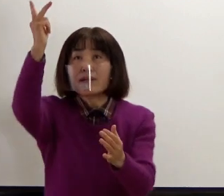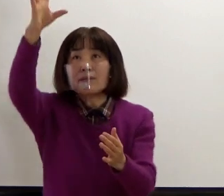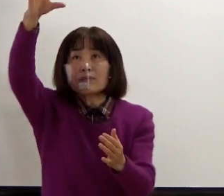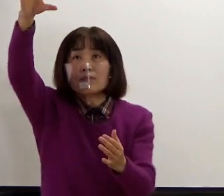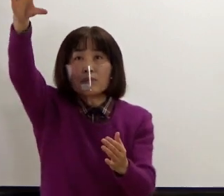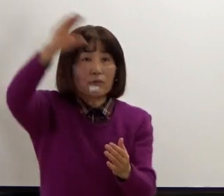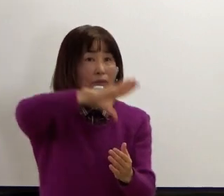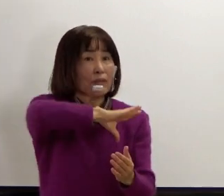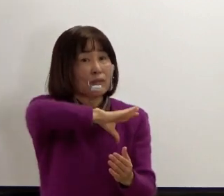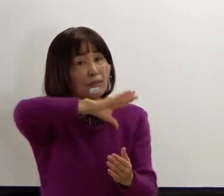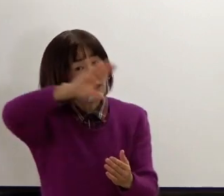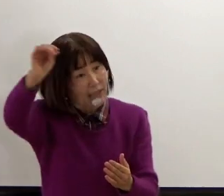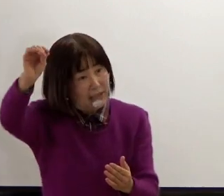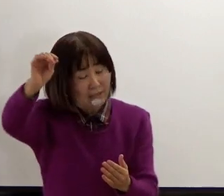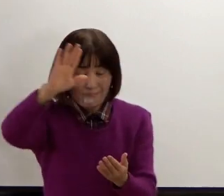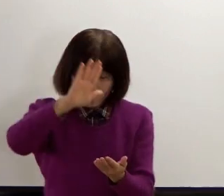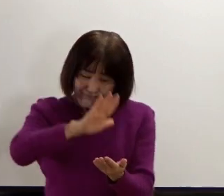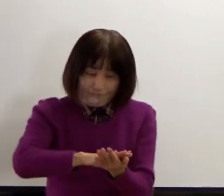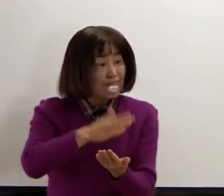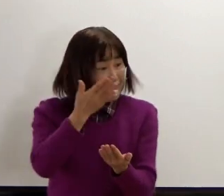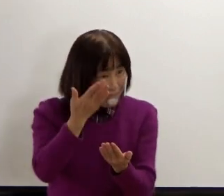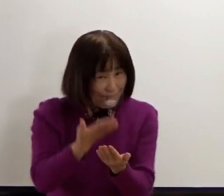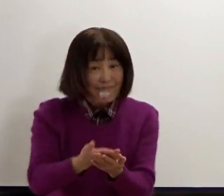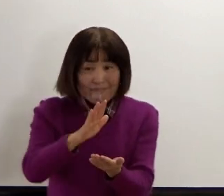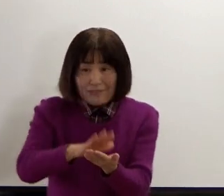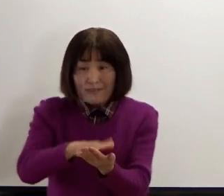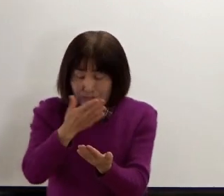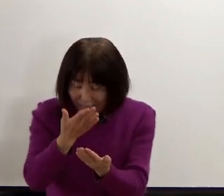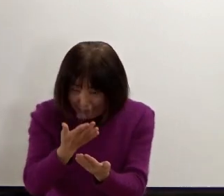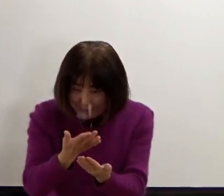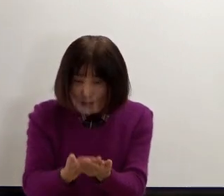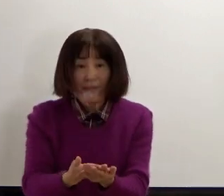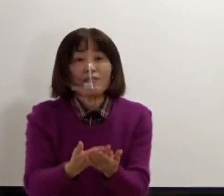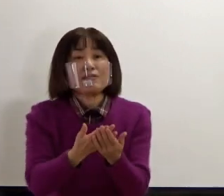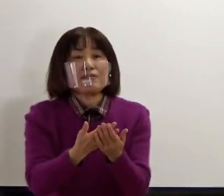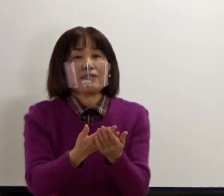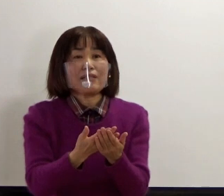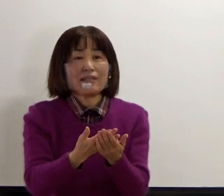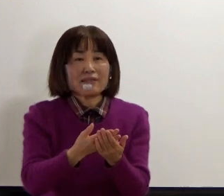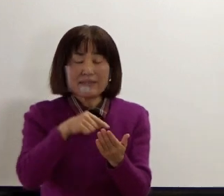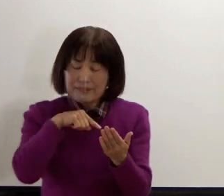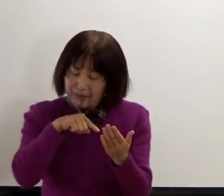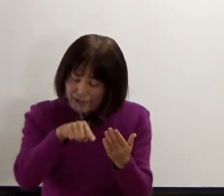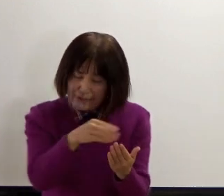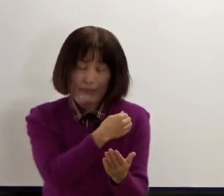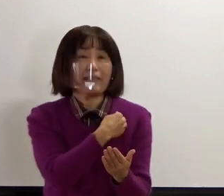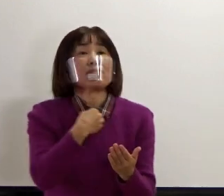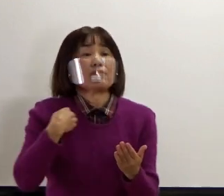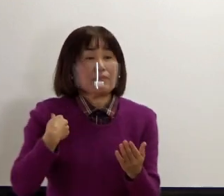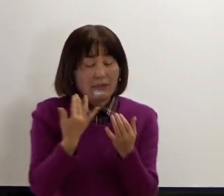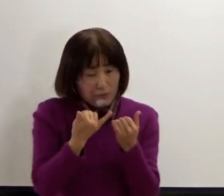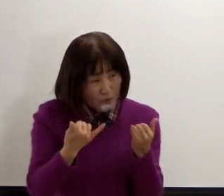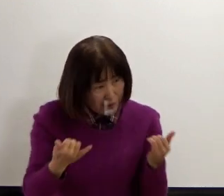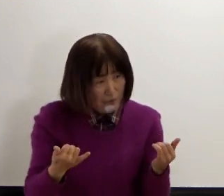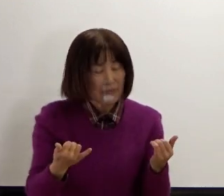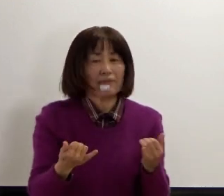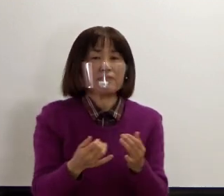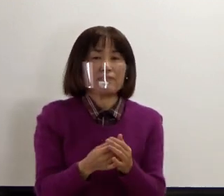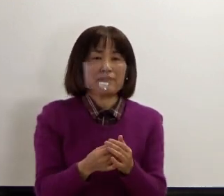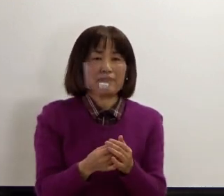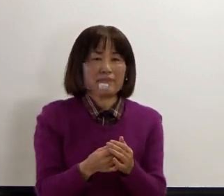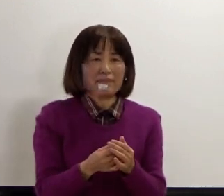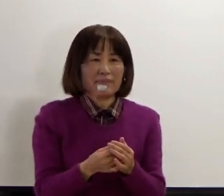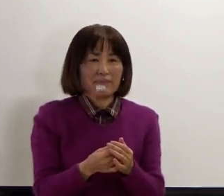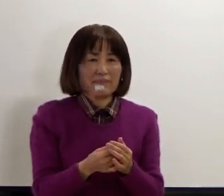は生まれてからイスラエルの人たちを主のもとに立ち返らせる、そういう働きをするんだよ